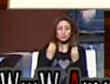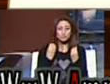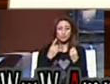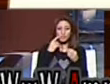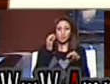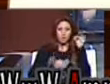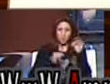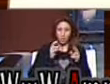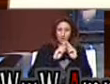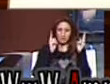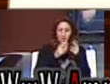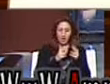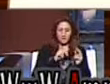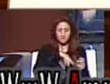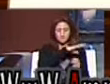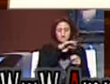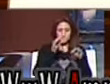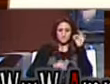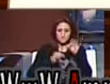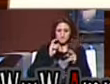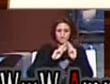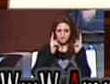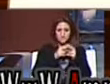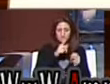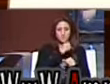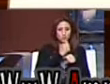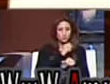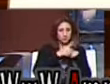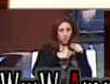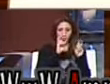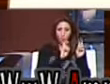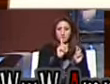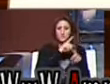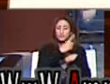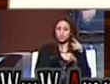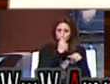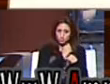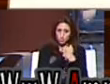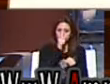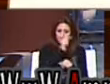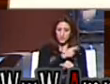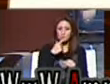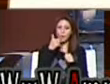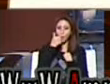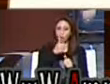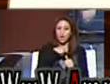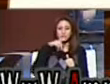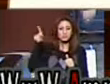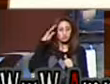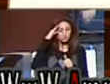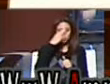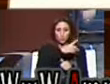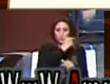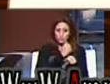وكلاء النيابه النهارده بان هم يستمروا في عملهم ولا يتوقفوا بادره طيبه جدا، واعتقد